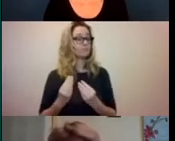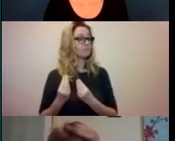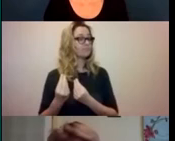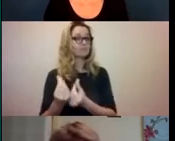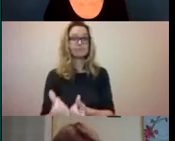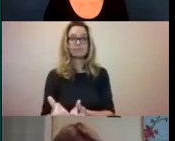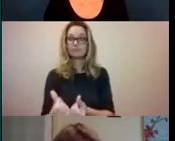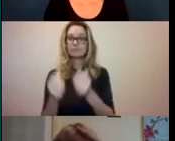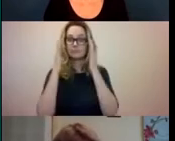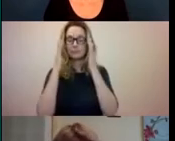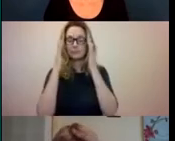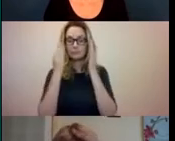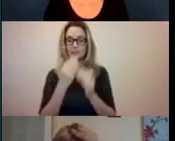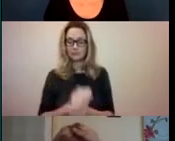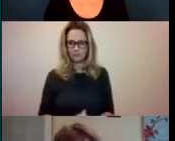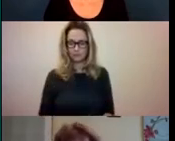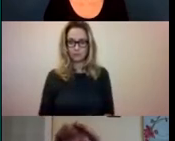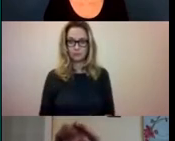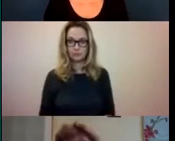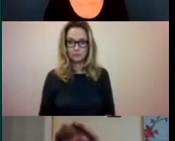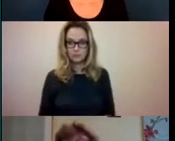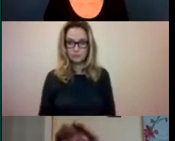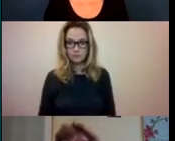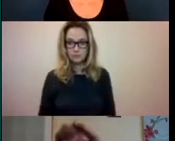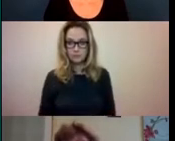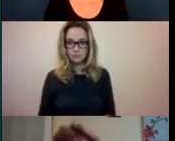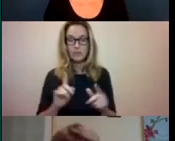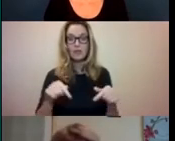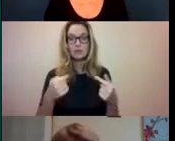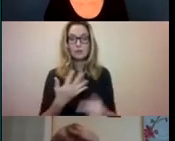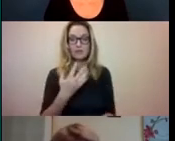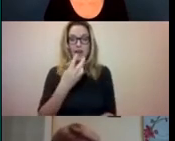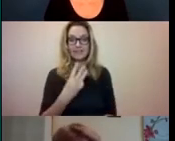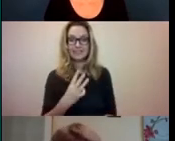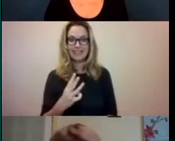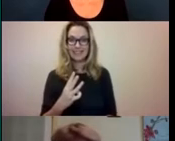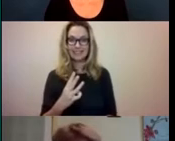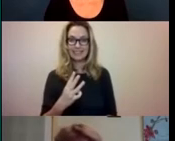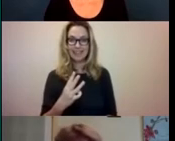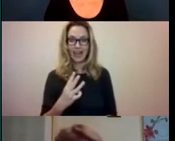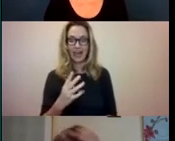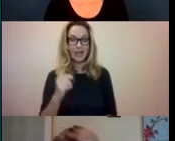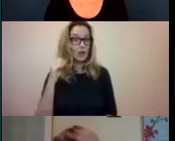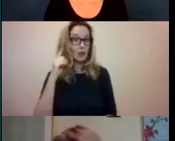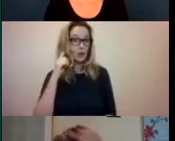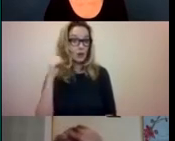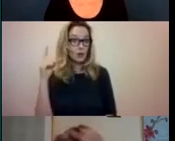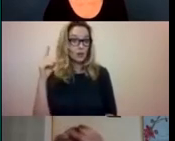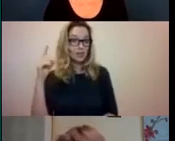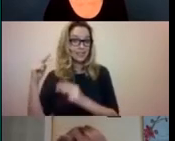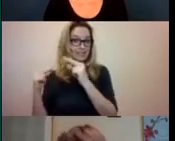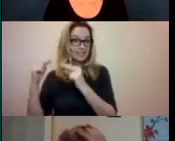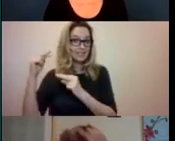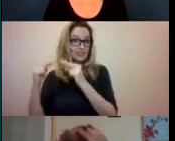gegaan. Toen ik ging op mijn 35e mijn gehoor weer naliet kijken, bleek dat